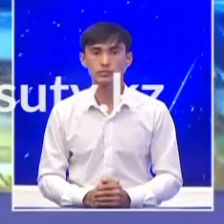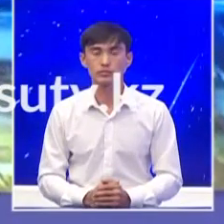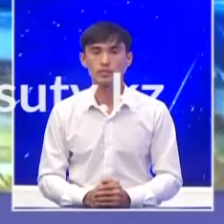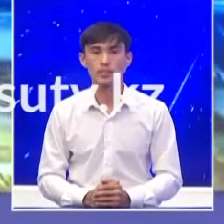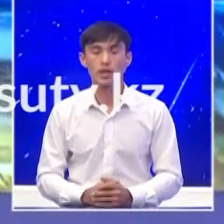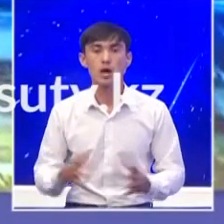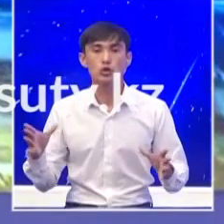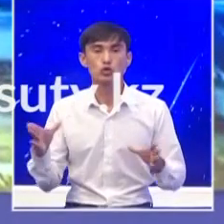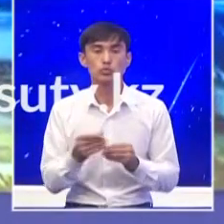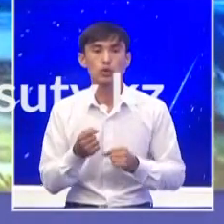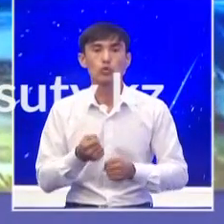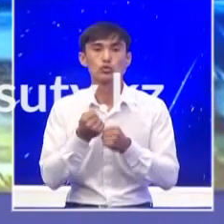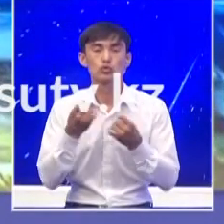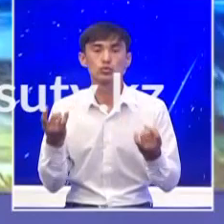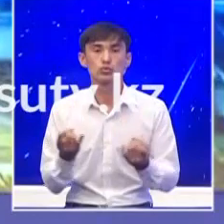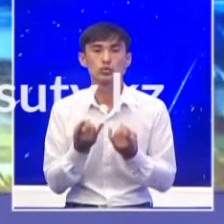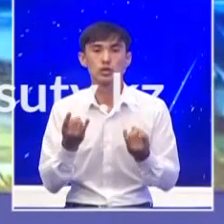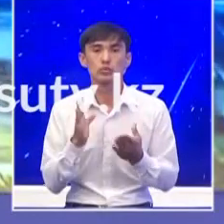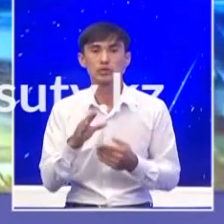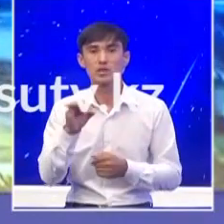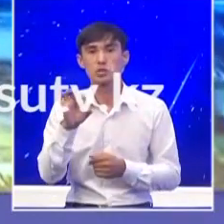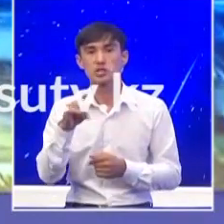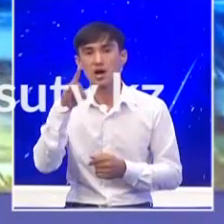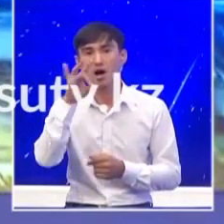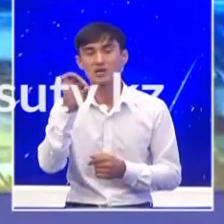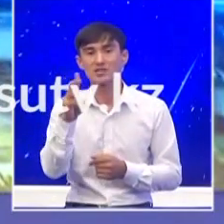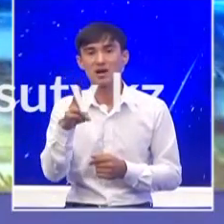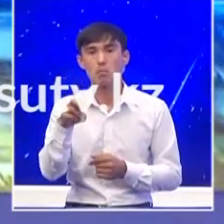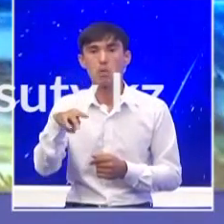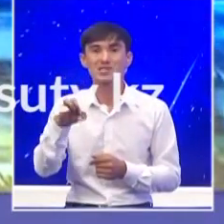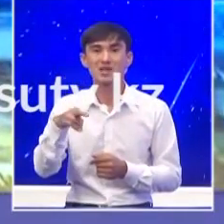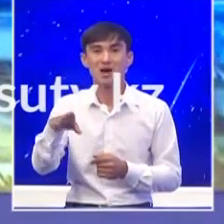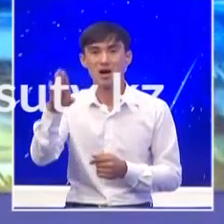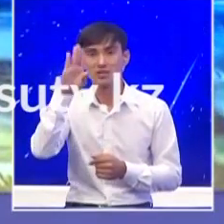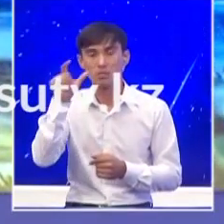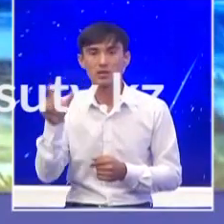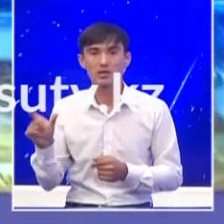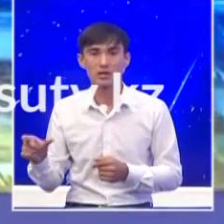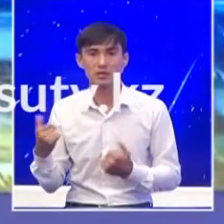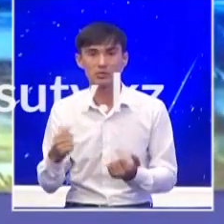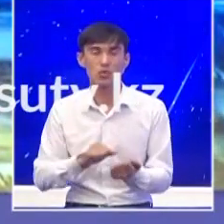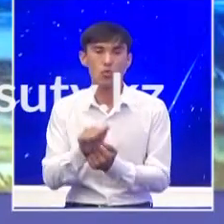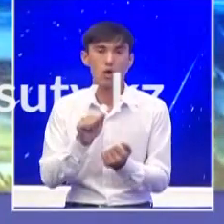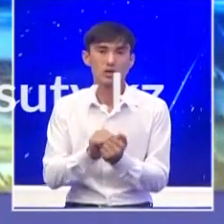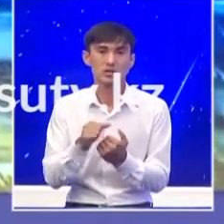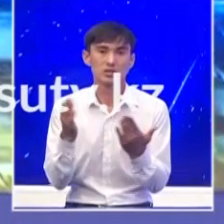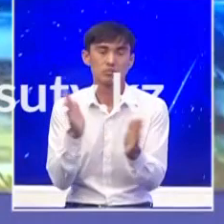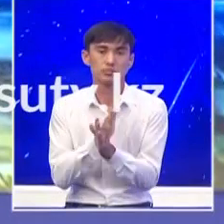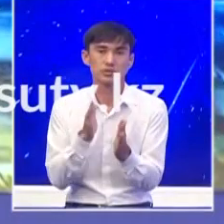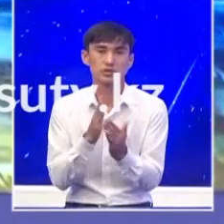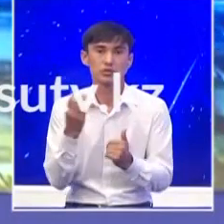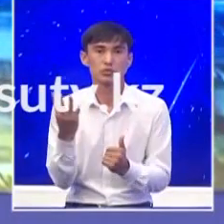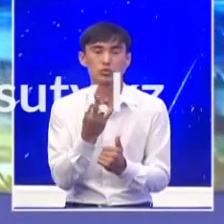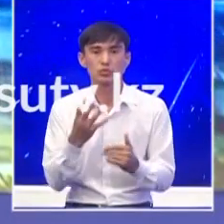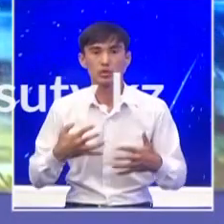Жұмыла көтерген жүк жеңіл. Еңбекшіқазақ ауданы Масақ ауылының ер азаматтары ерледі. Биылғы қуаңшылық салдарынан төрт түрлік аштыққа